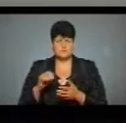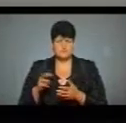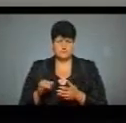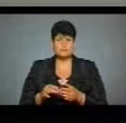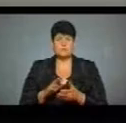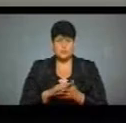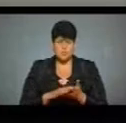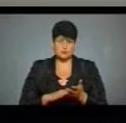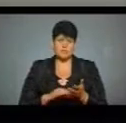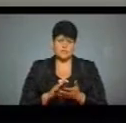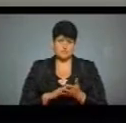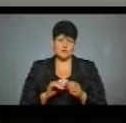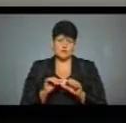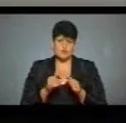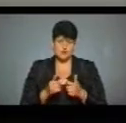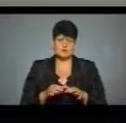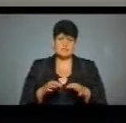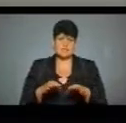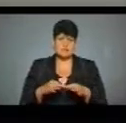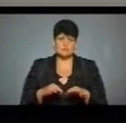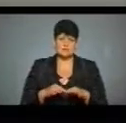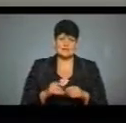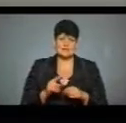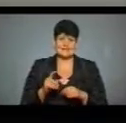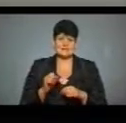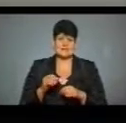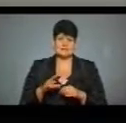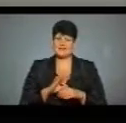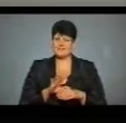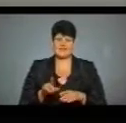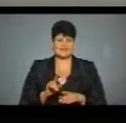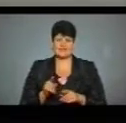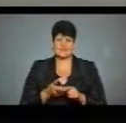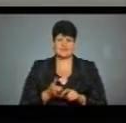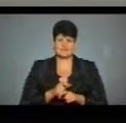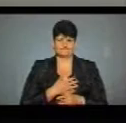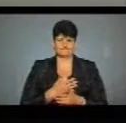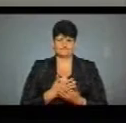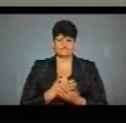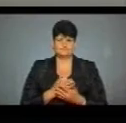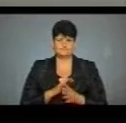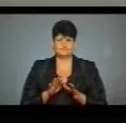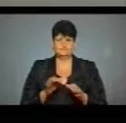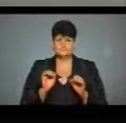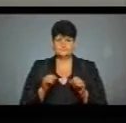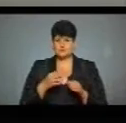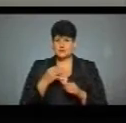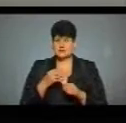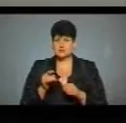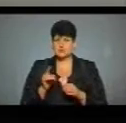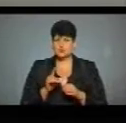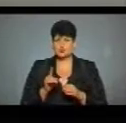Продовжували оформляти транспортні засоби, але вже не так активно. Можу сказати таку статистику,